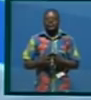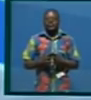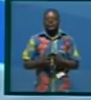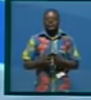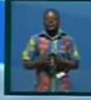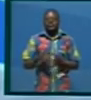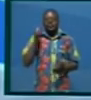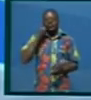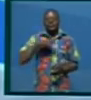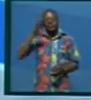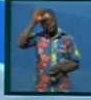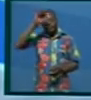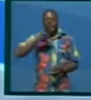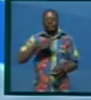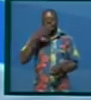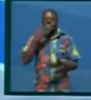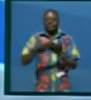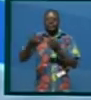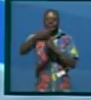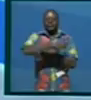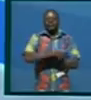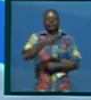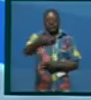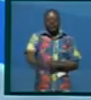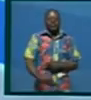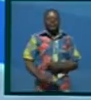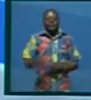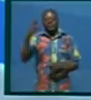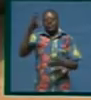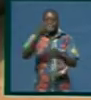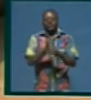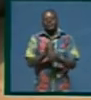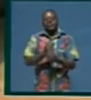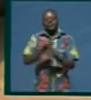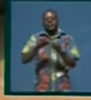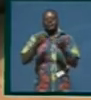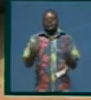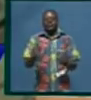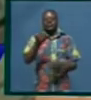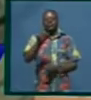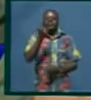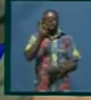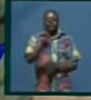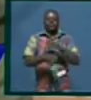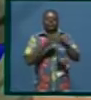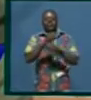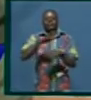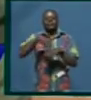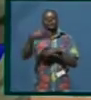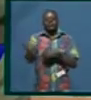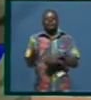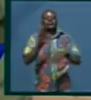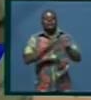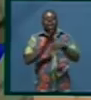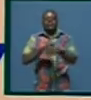Mesdames, Messieurs, bonjour, bienvenue au journal. Ce qu'il faut retenir de l'actualité, 27 ans après, les appelés du Service